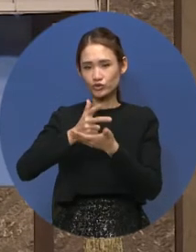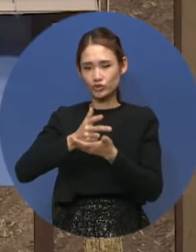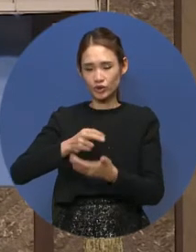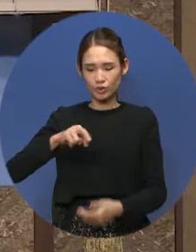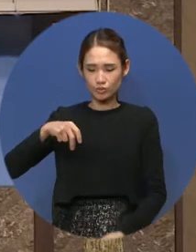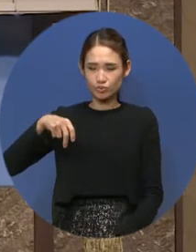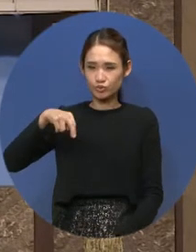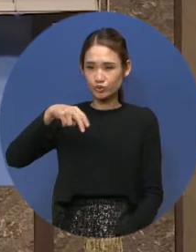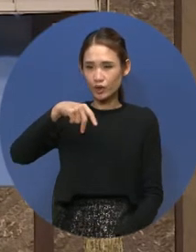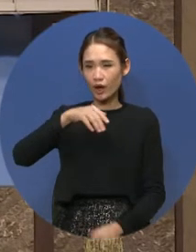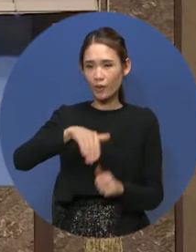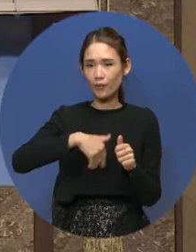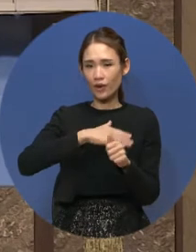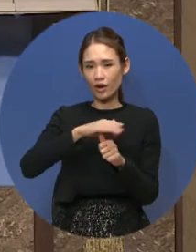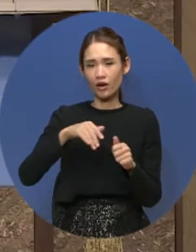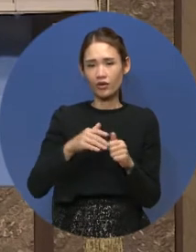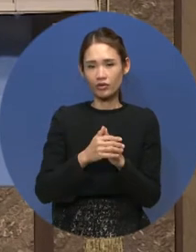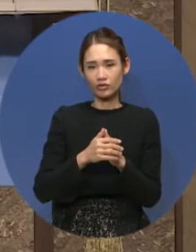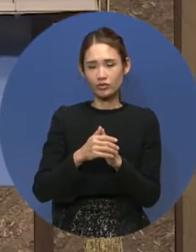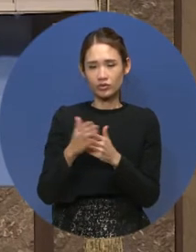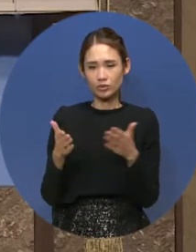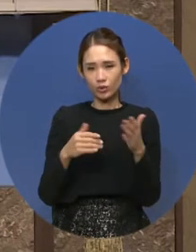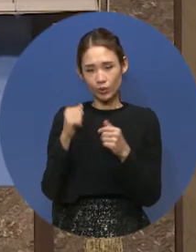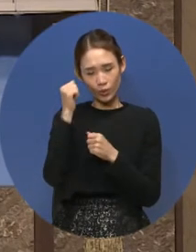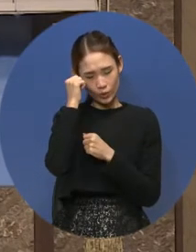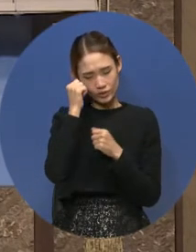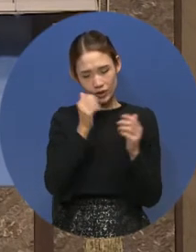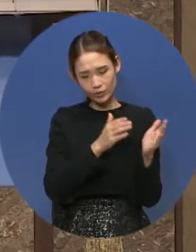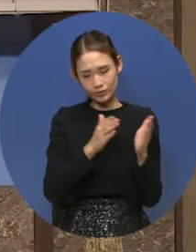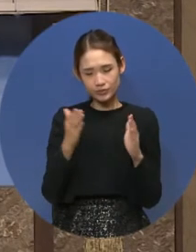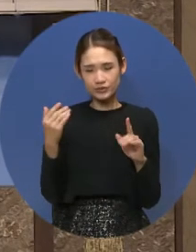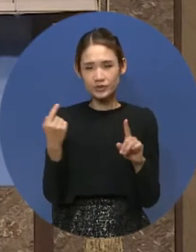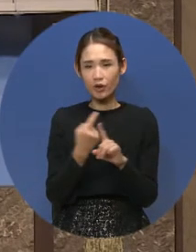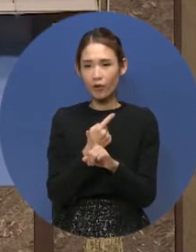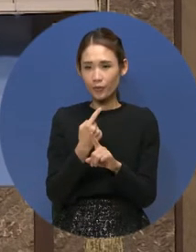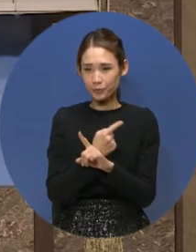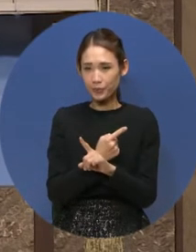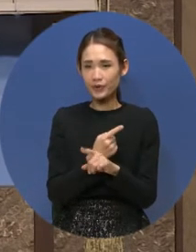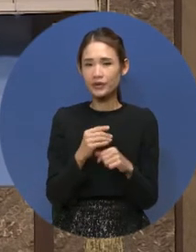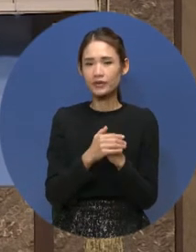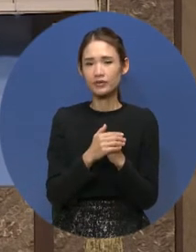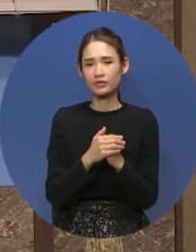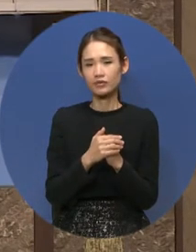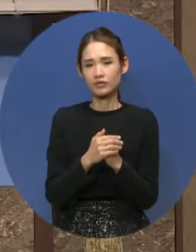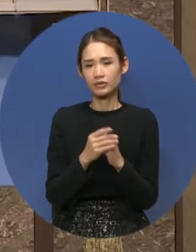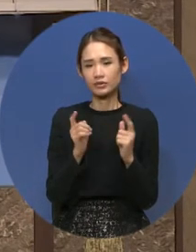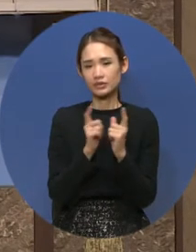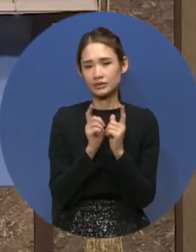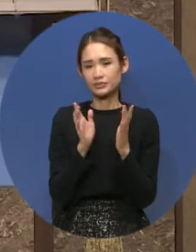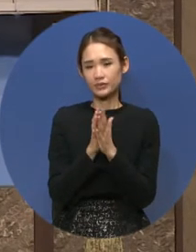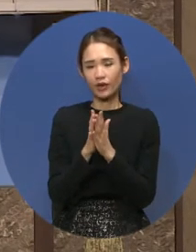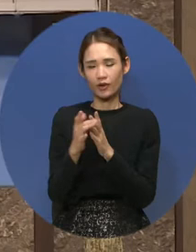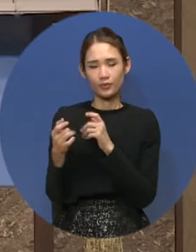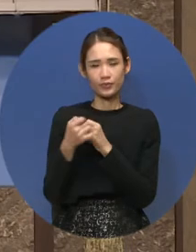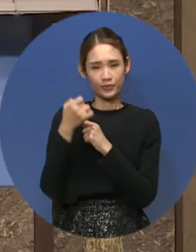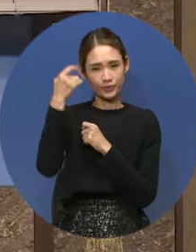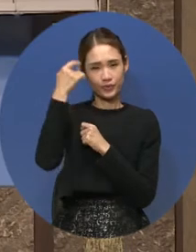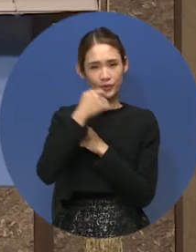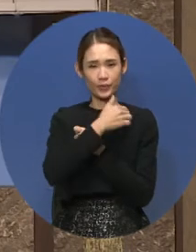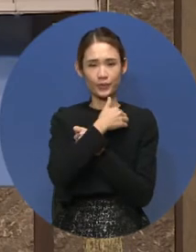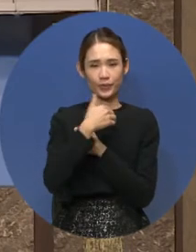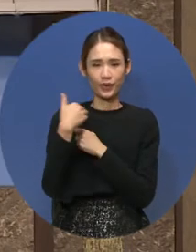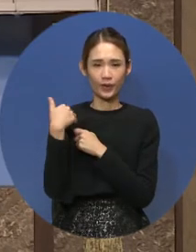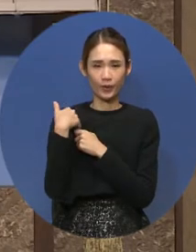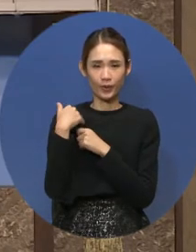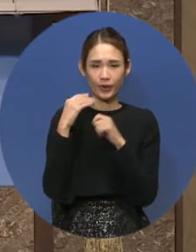보행환경, 그리고 이제 노점 정비 등 여러 가지 구민들이 피부에 와닿는 어떻게 보면 만족하고